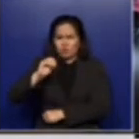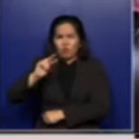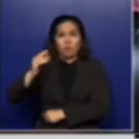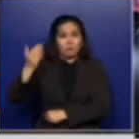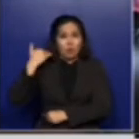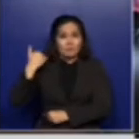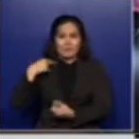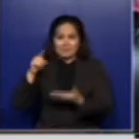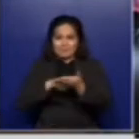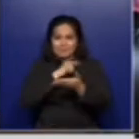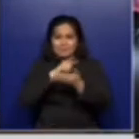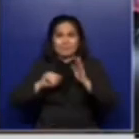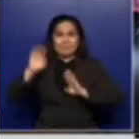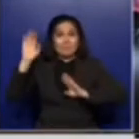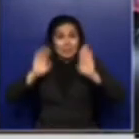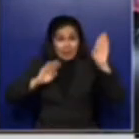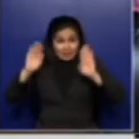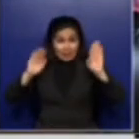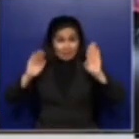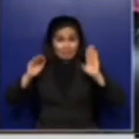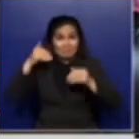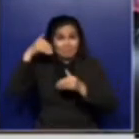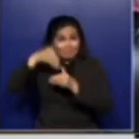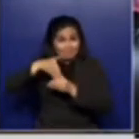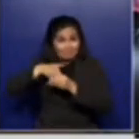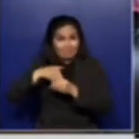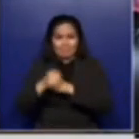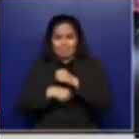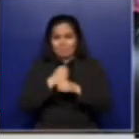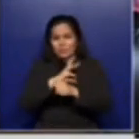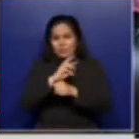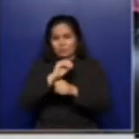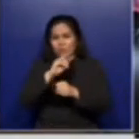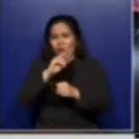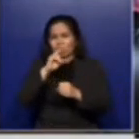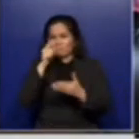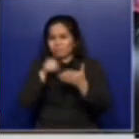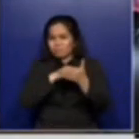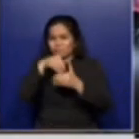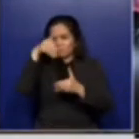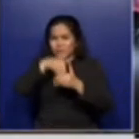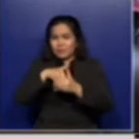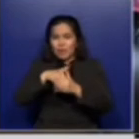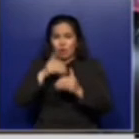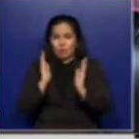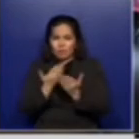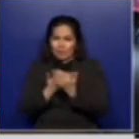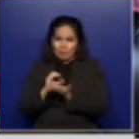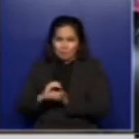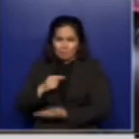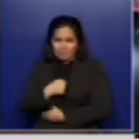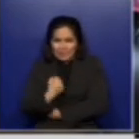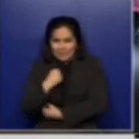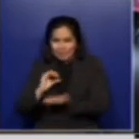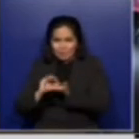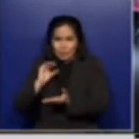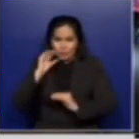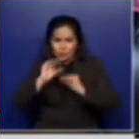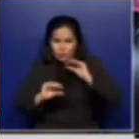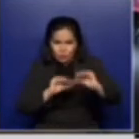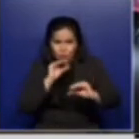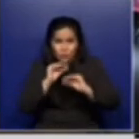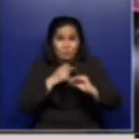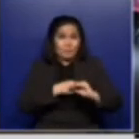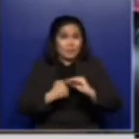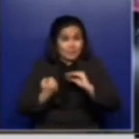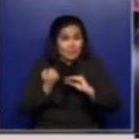การเลือกตั้งครับพอปี62มีการเลือกตั้งเนี่ยความเชื่อมั่นจากนักลงทุนมันก็เริ่มมีความเชื่อมั่น